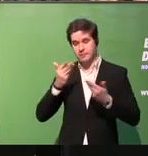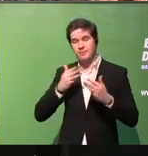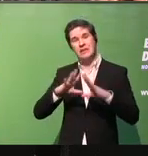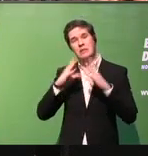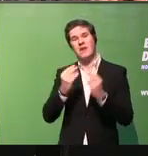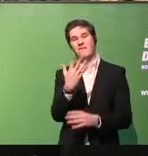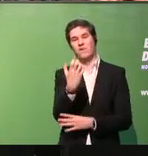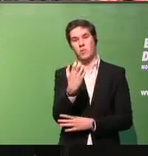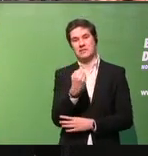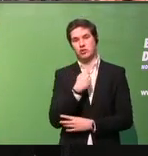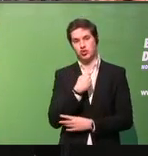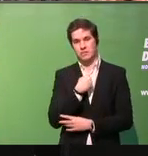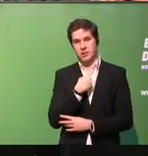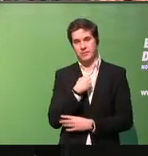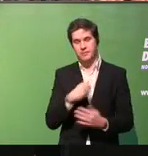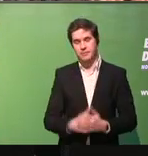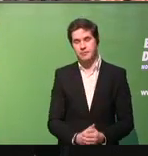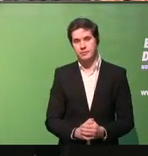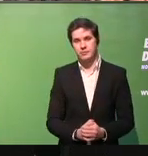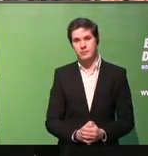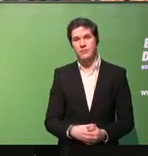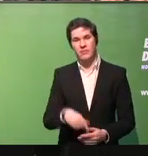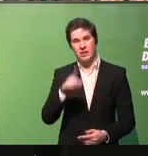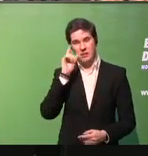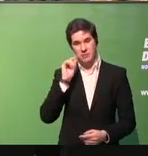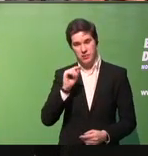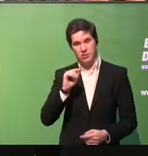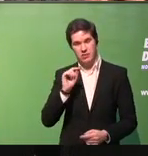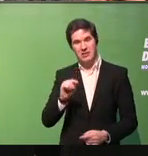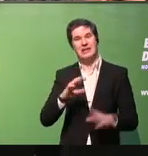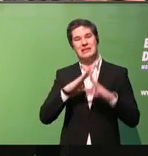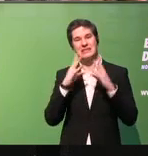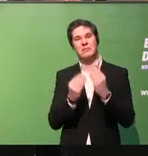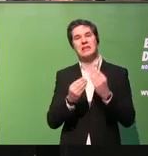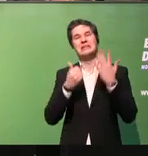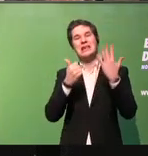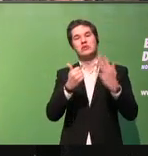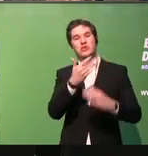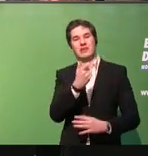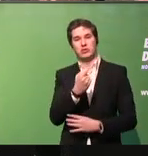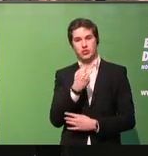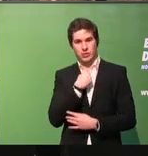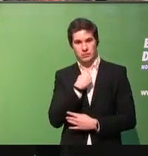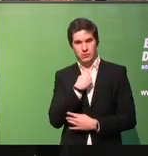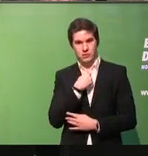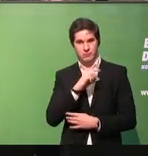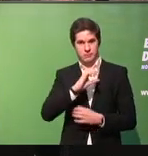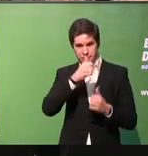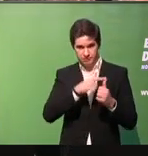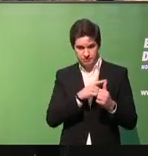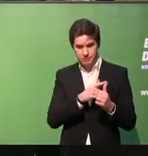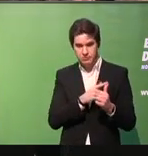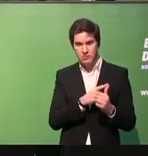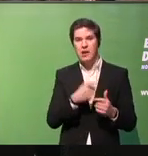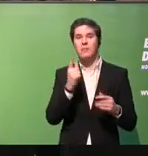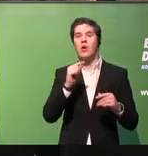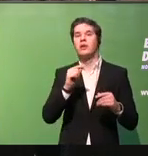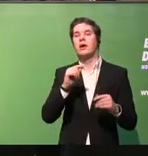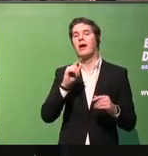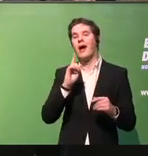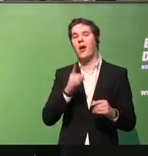Stimmen. Damit lag das Quorum bei 26 Stimmen. Es entfielen